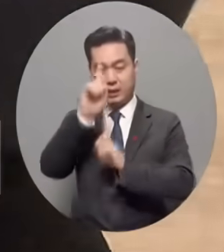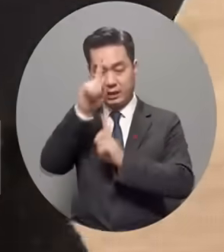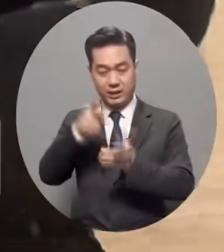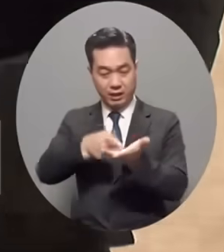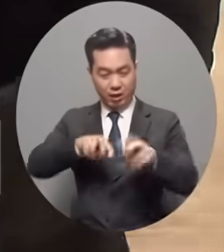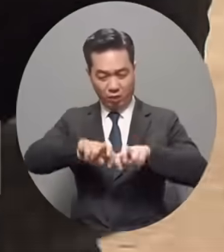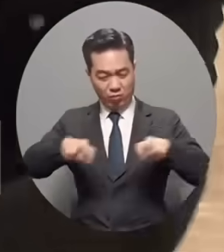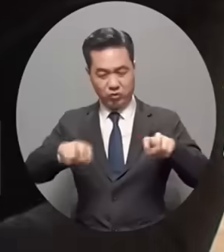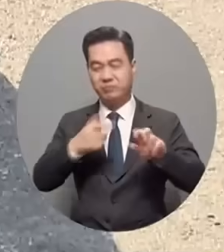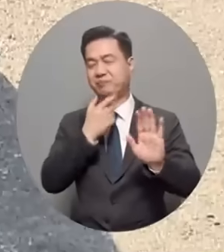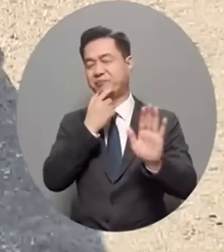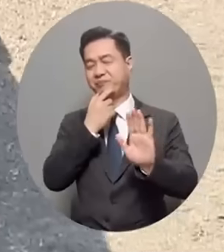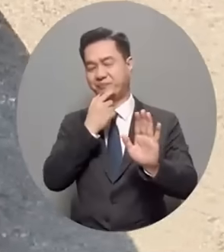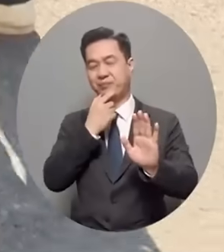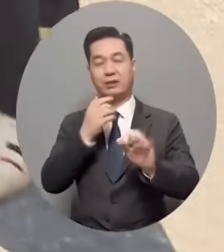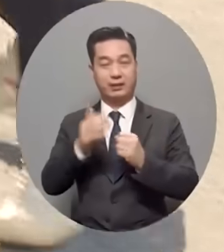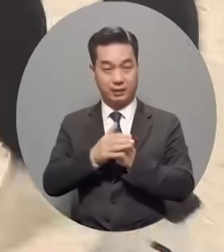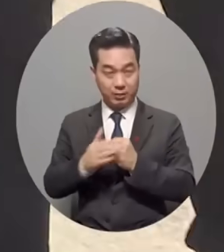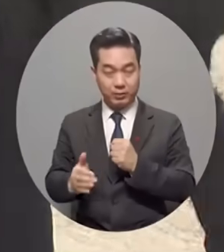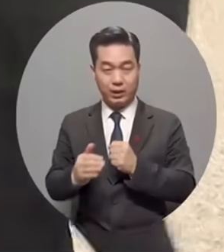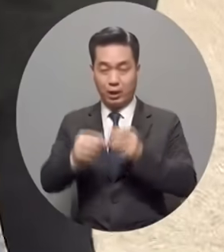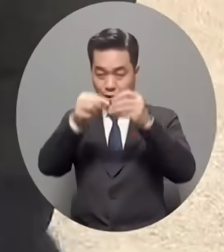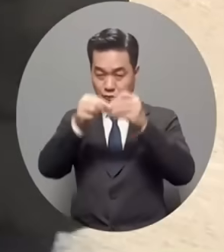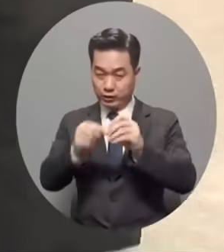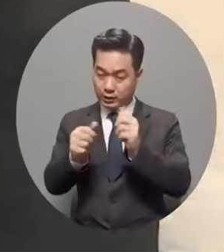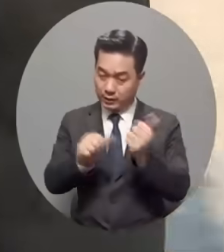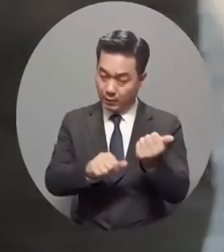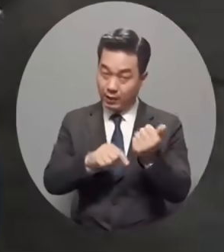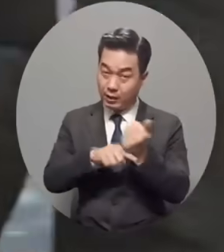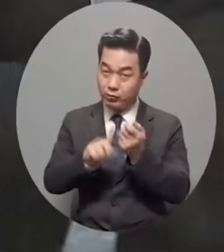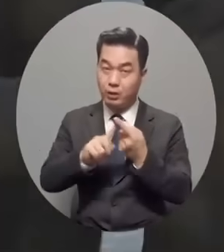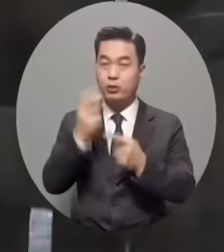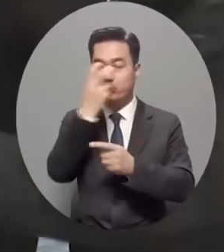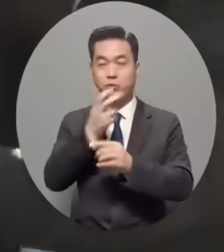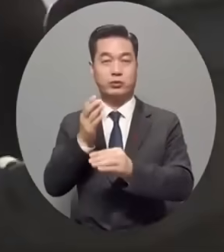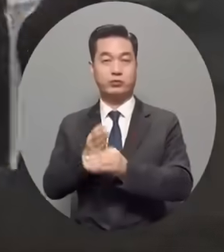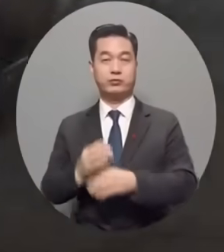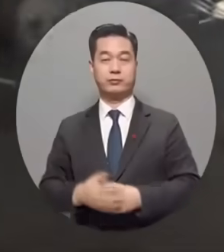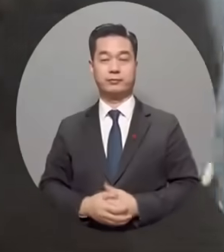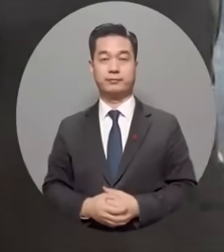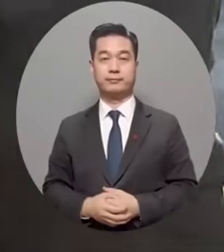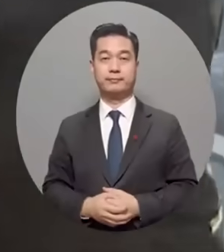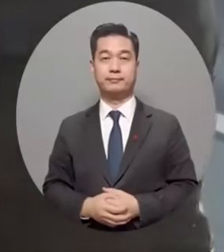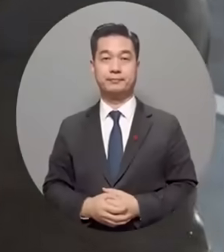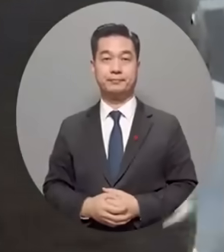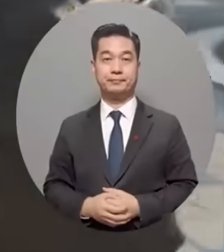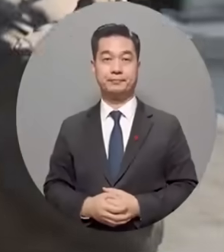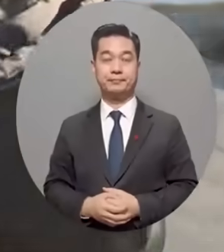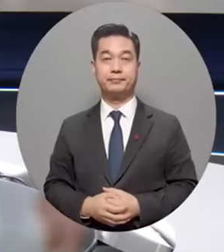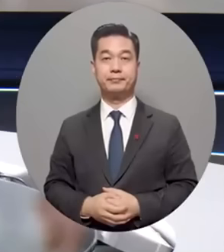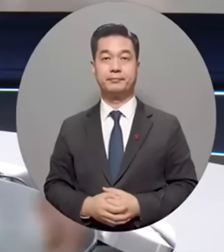않는 것을 검토 중이며 구체적인 사망 경위 등을 조사하고 있습니다. MBC 뉴스 변윤재입니다.